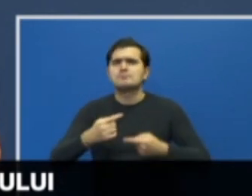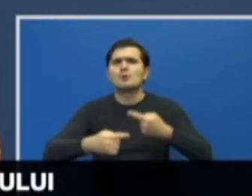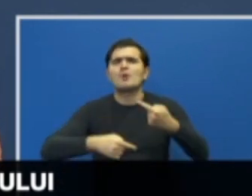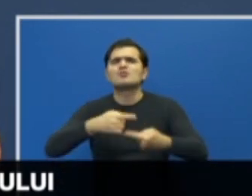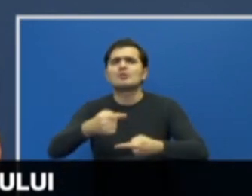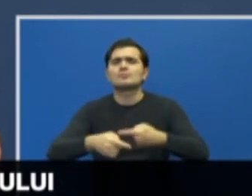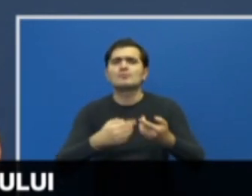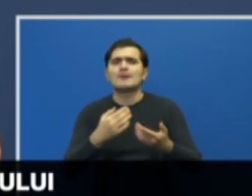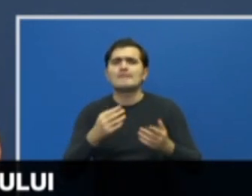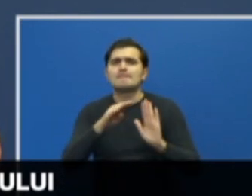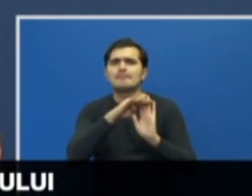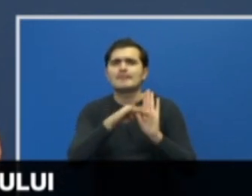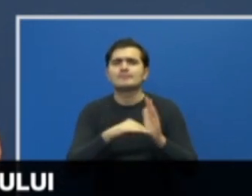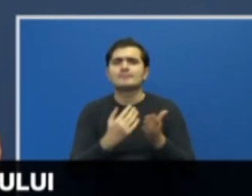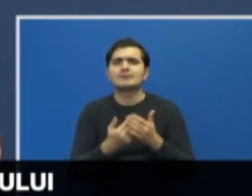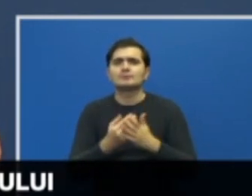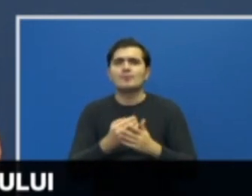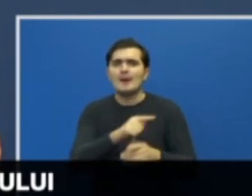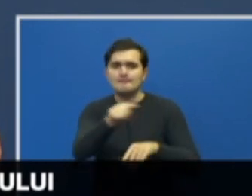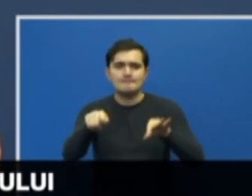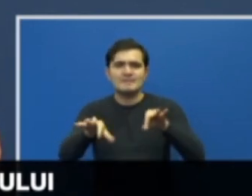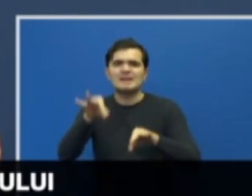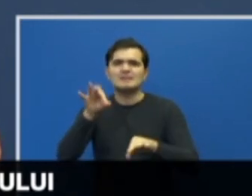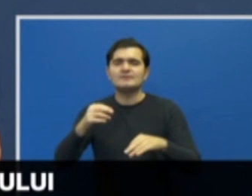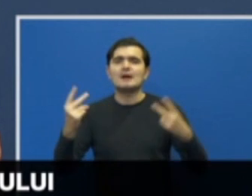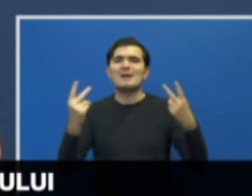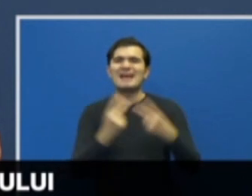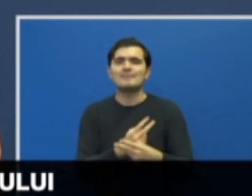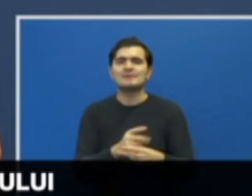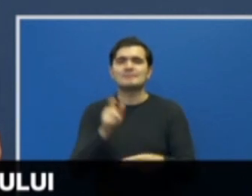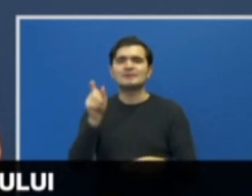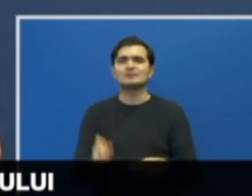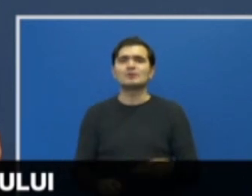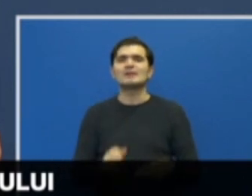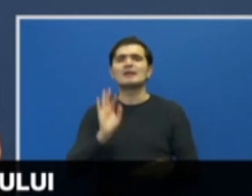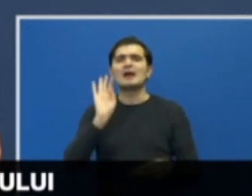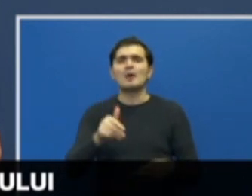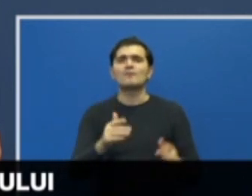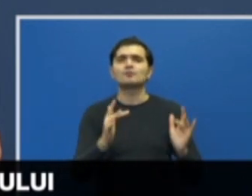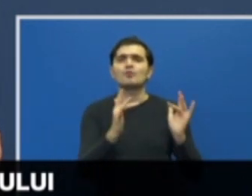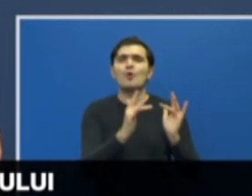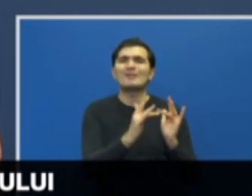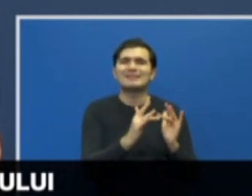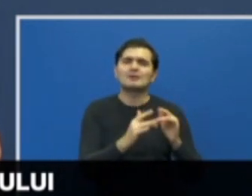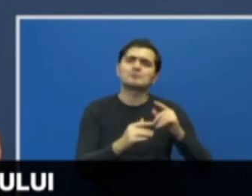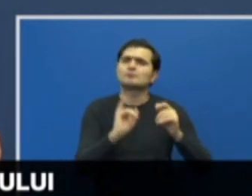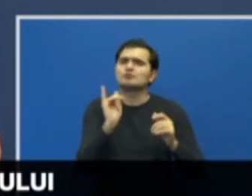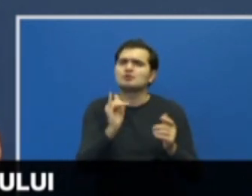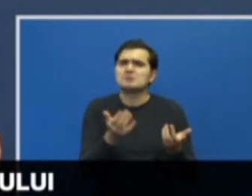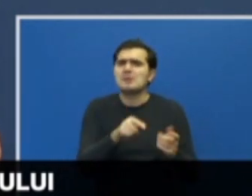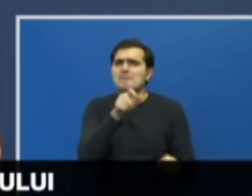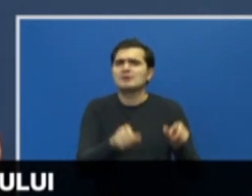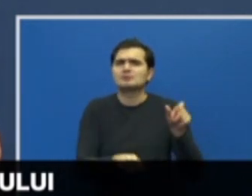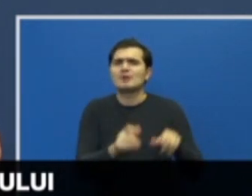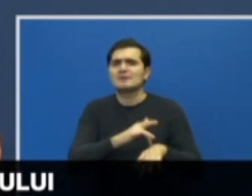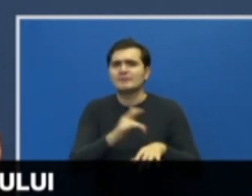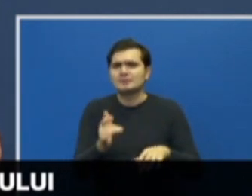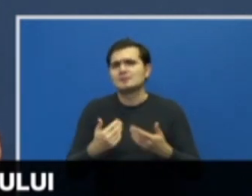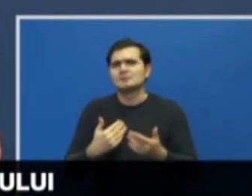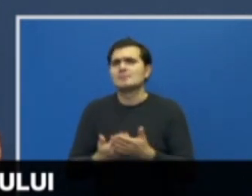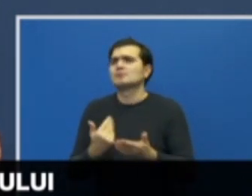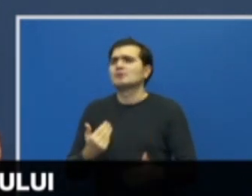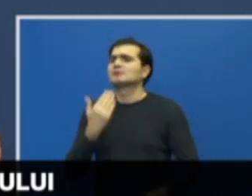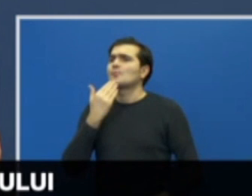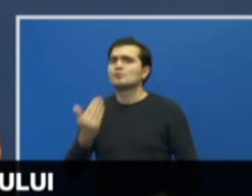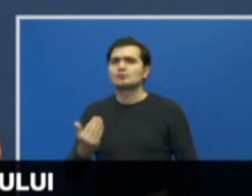procedură de identificare rapidă a contactilor persoanelor infectate și le mulțumim colegilor de